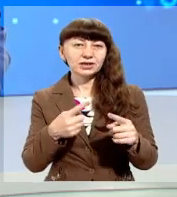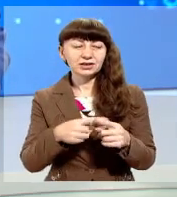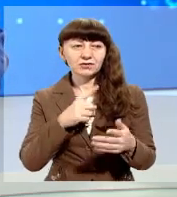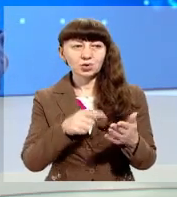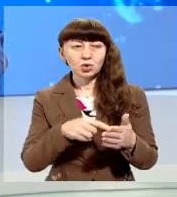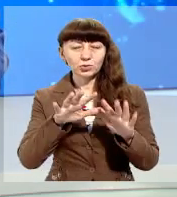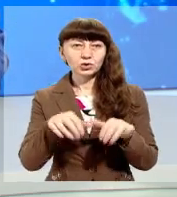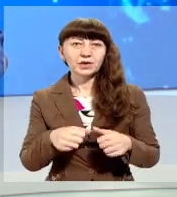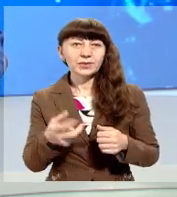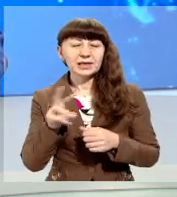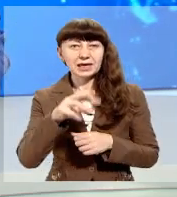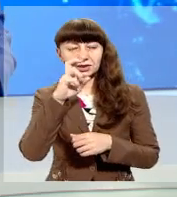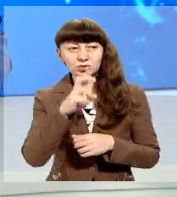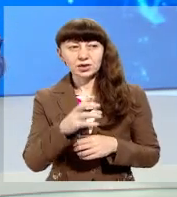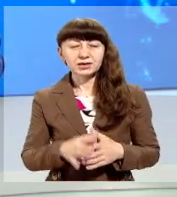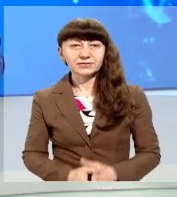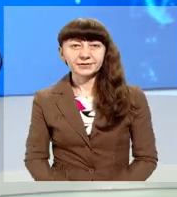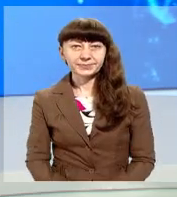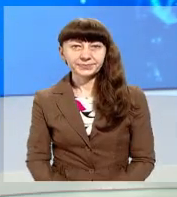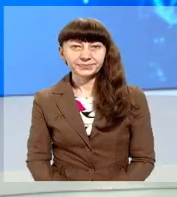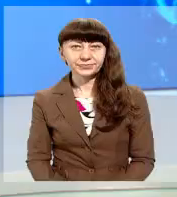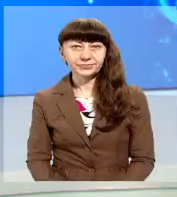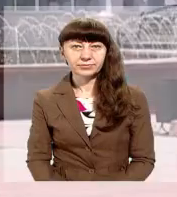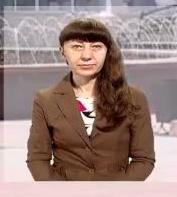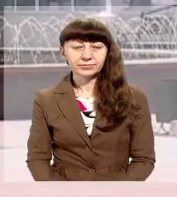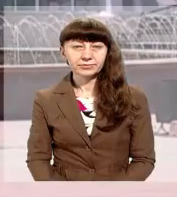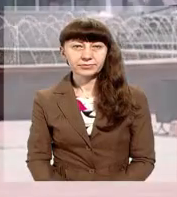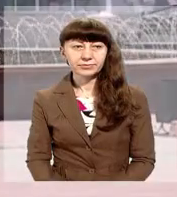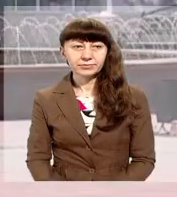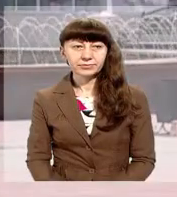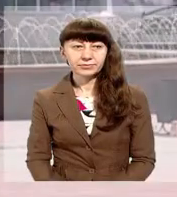будут изымать для государственных нужд в следующем материале.